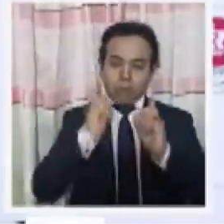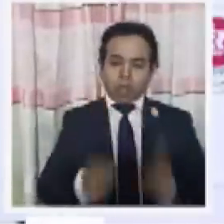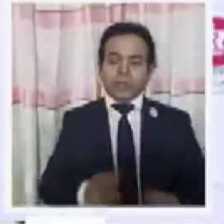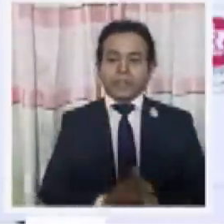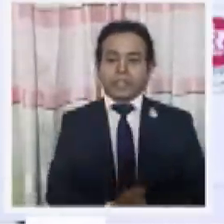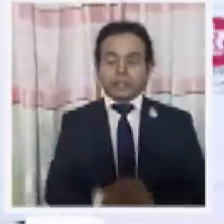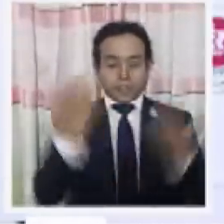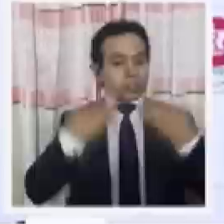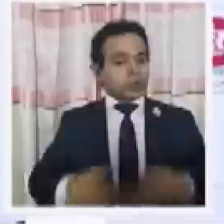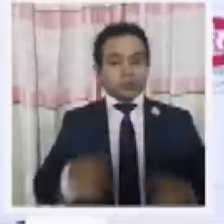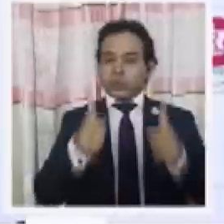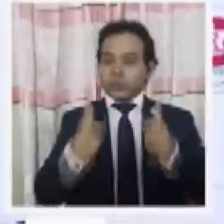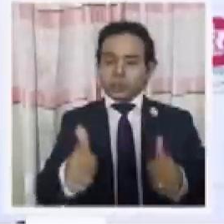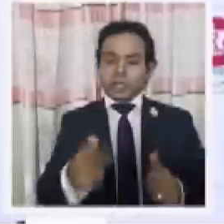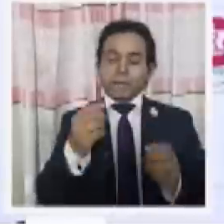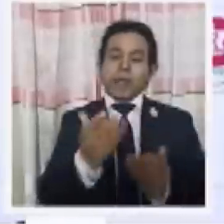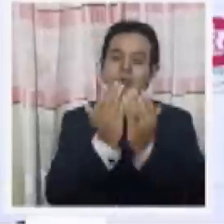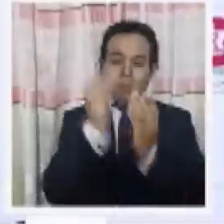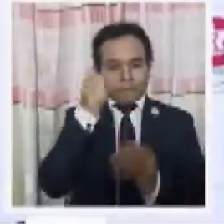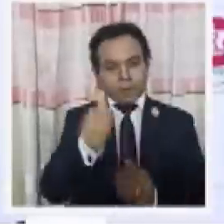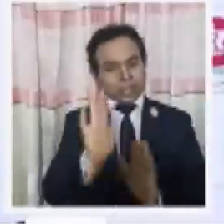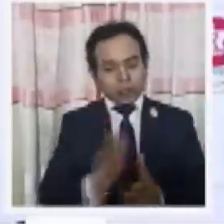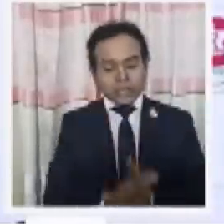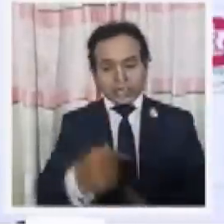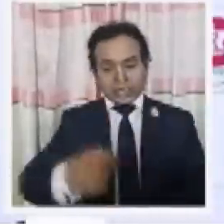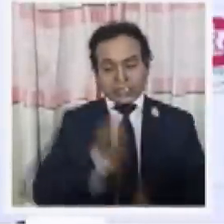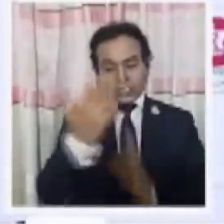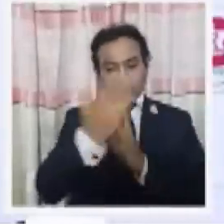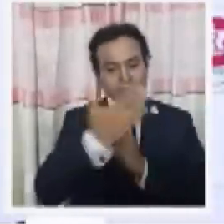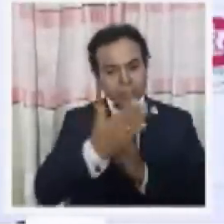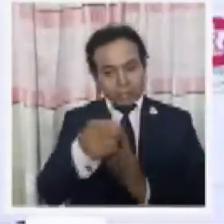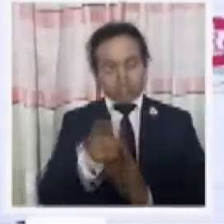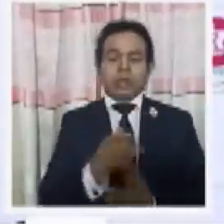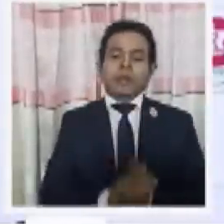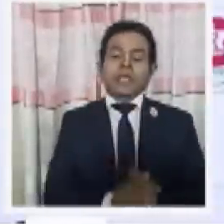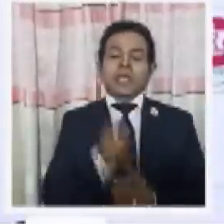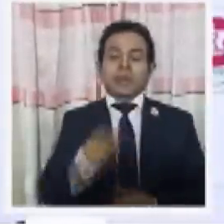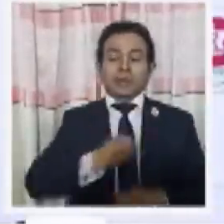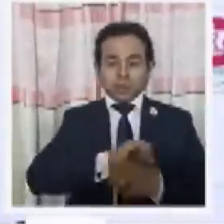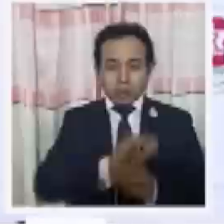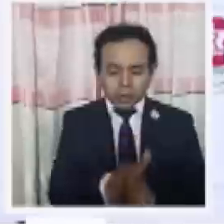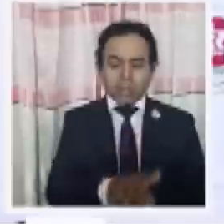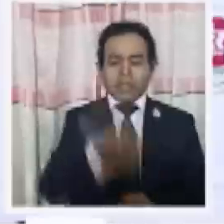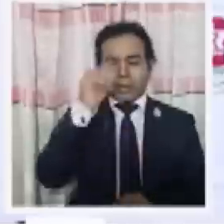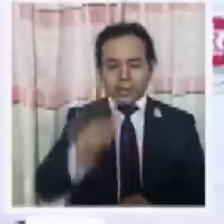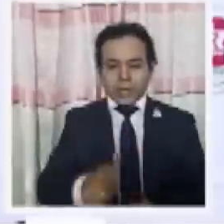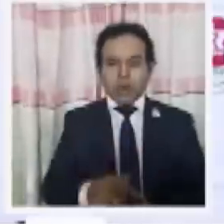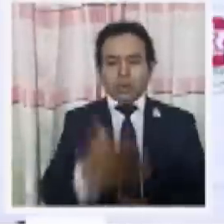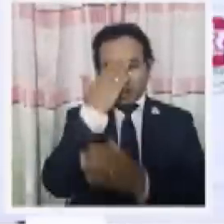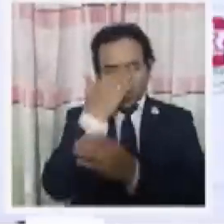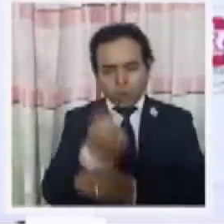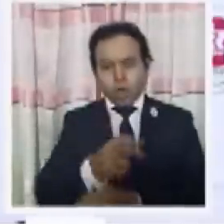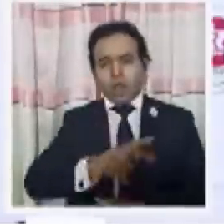সহ তামাক, তামাকজাত পণ্য এবং যে কোনো ধরনের মাদককে পরিহার করতে হবে। সুস্থ থাকুন, ভালো